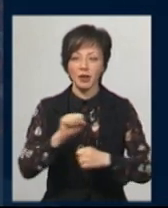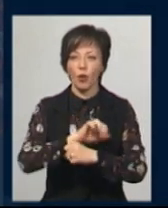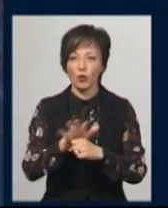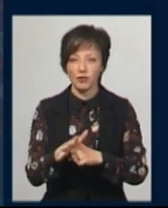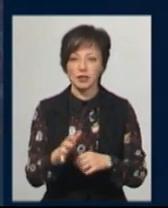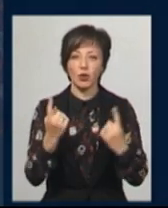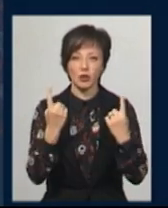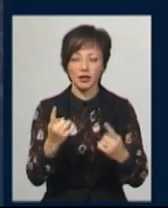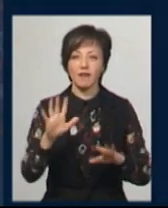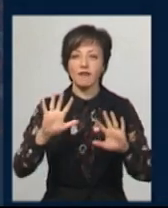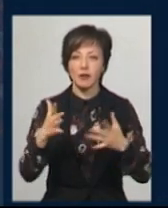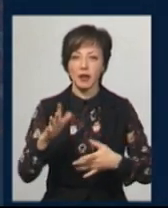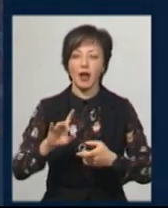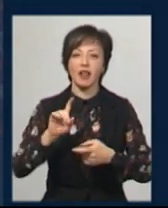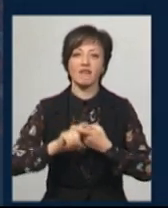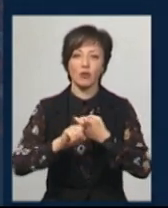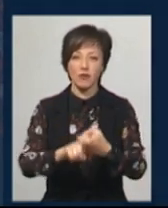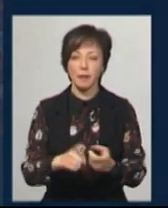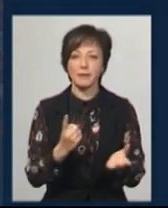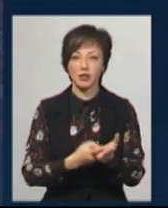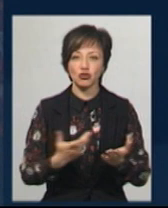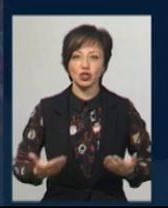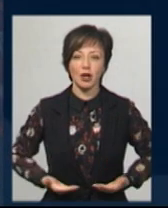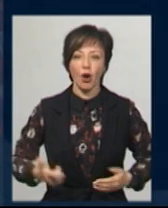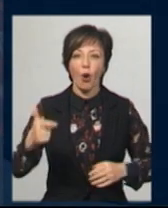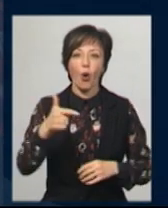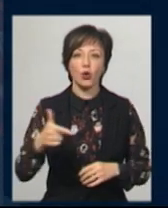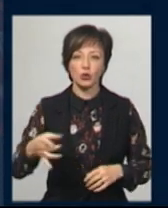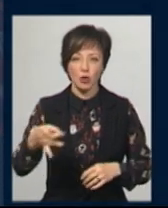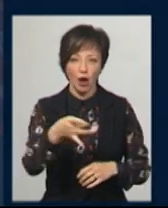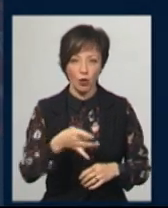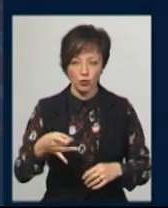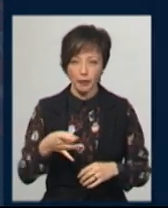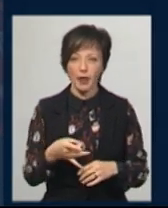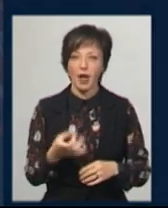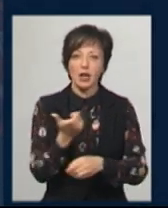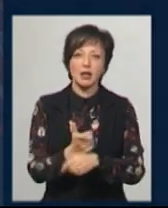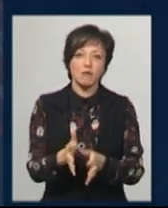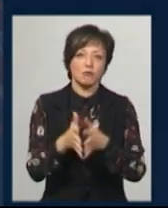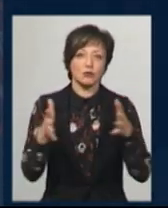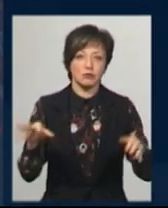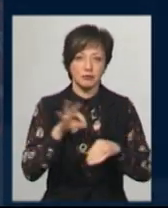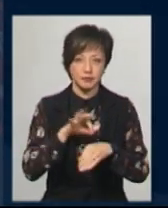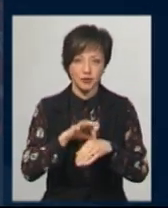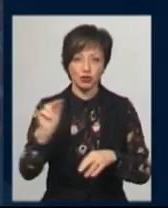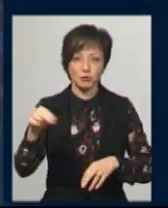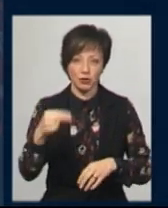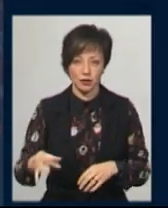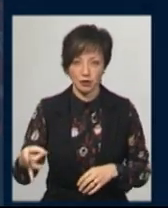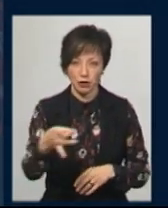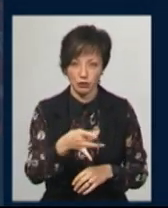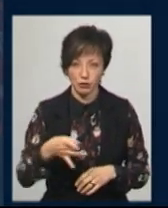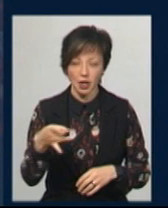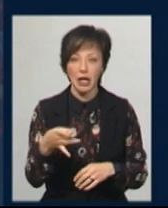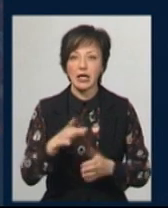один випадок інфікування підтверджено у жителів Городоцького району. Лідером за захворюваністю залишається Чомировецький район.